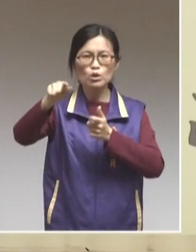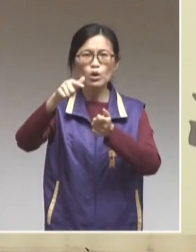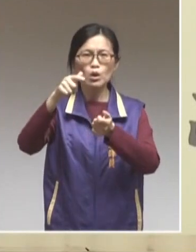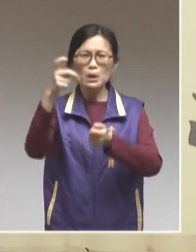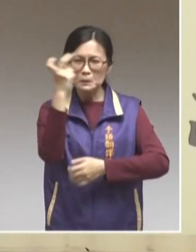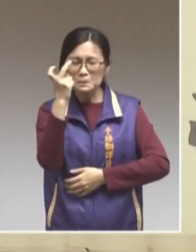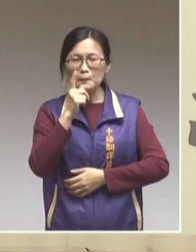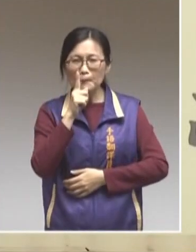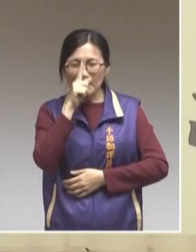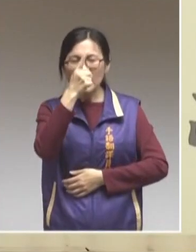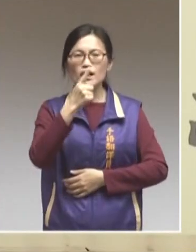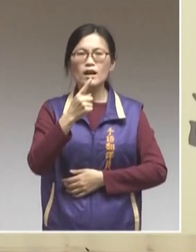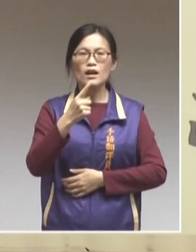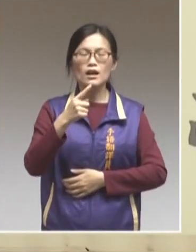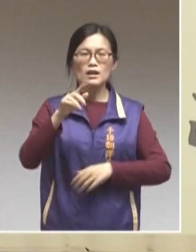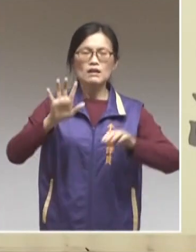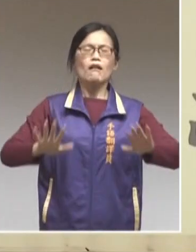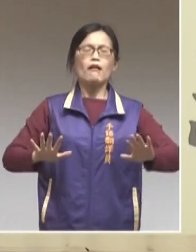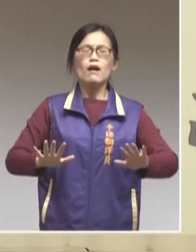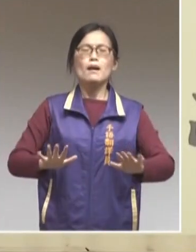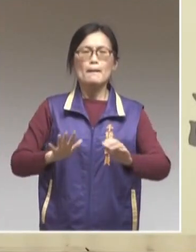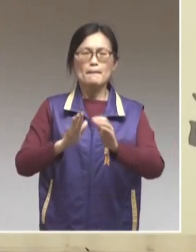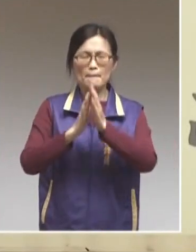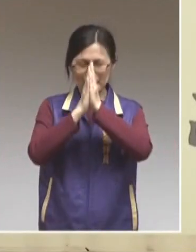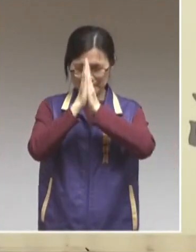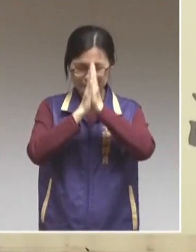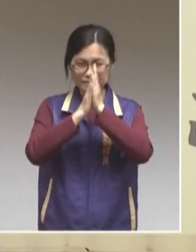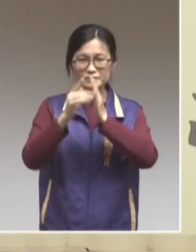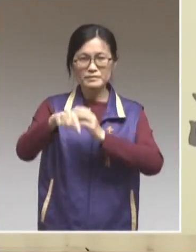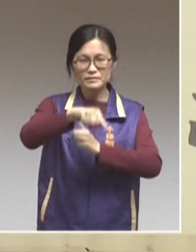里要拜托大家啊。那唔知